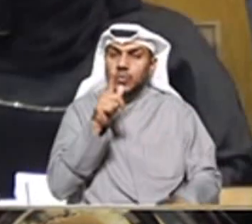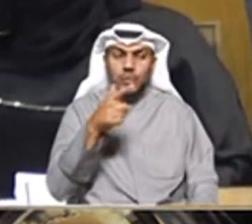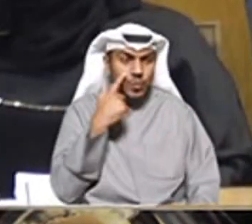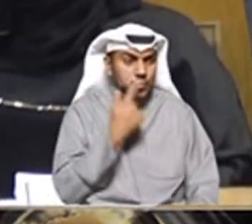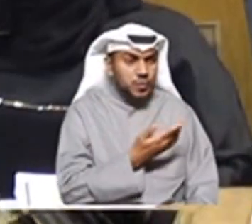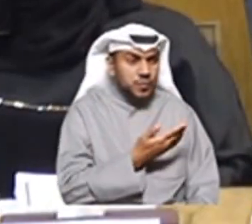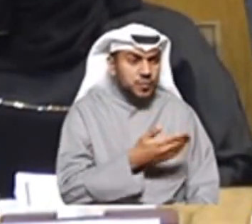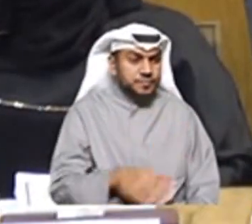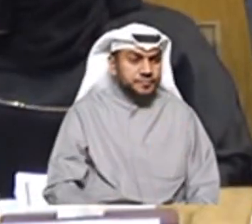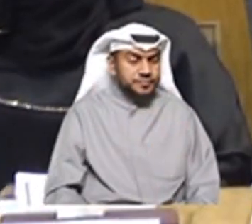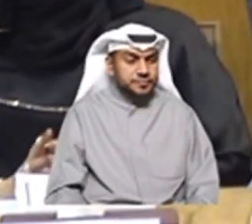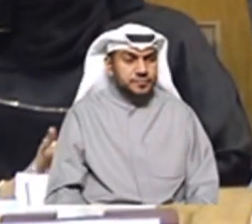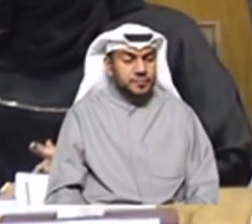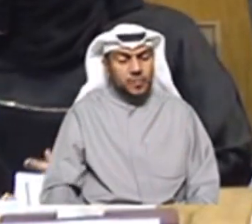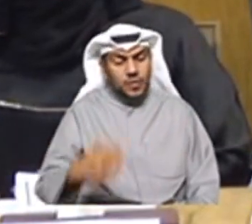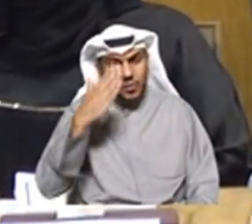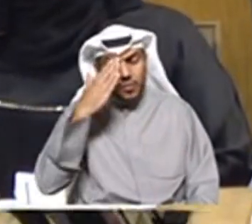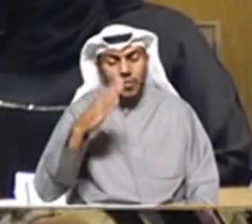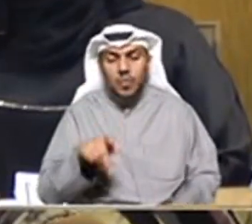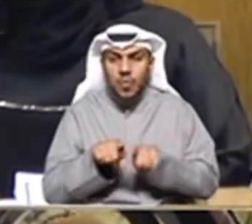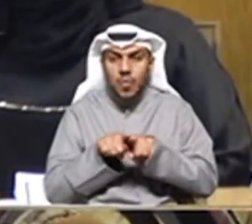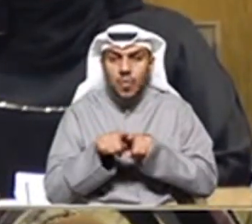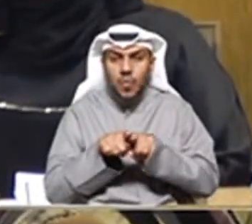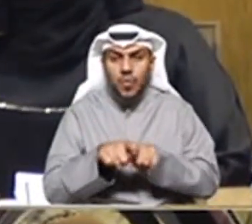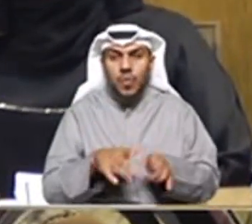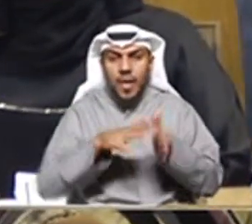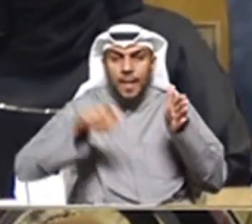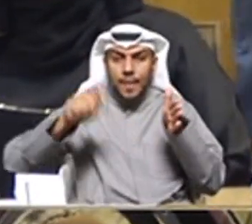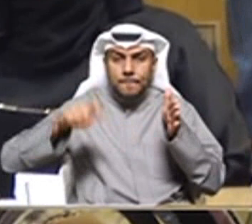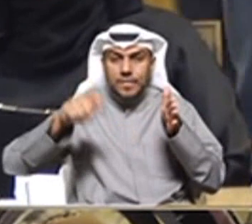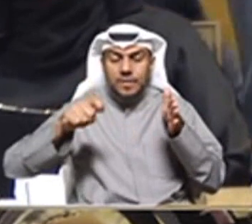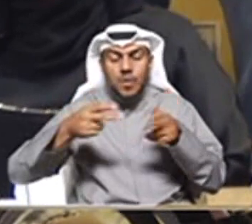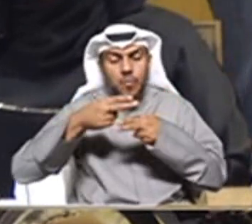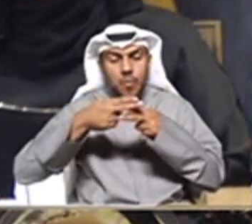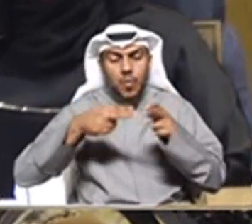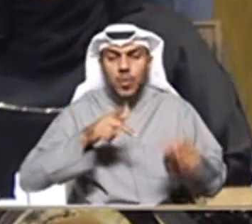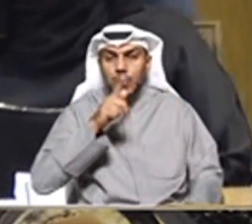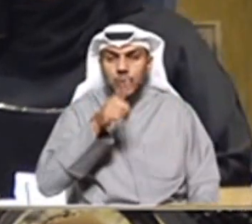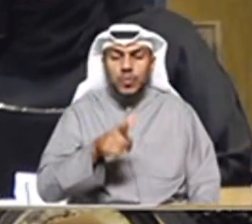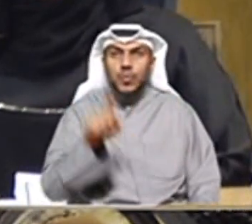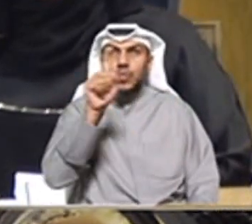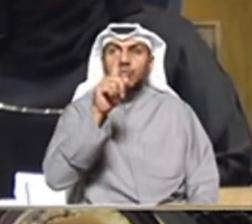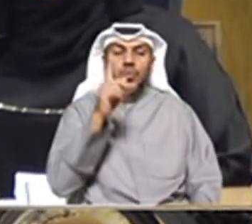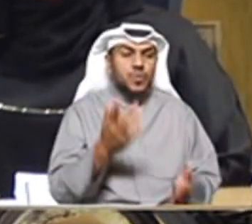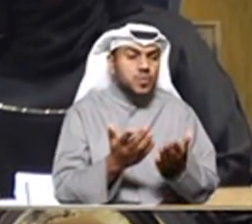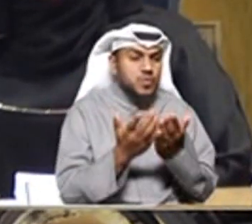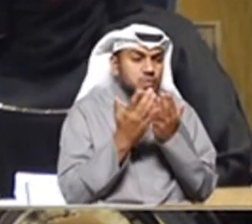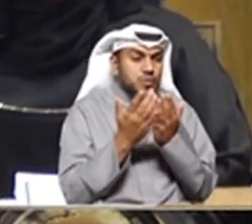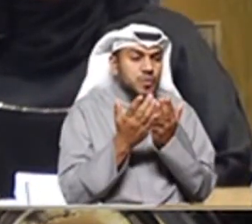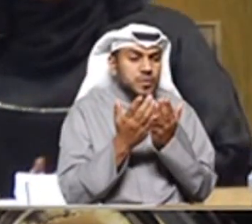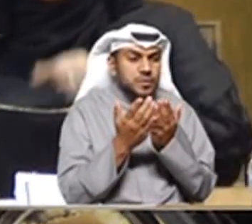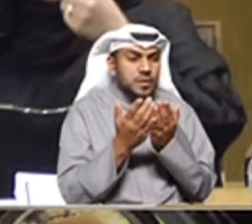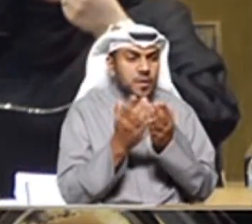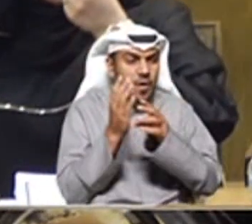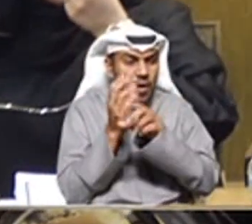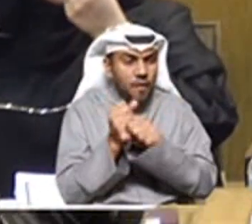أنقل لكم تحيات الأخوة زملاء أعضاء مجلس الأمة الكويتي، داعين الله أن يوفقنا جميعا